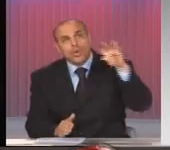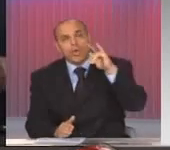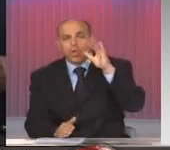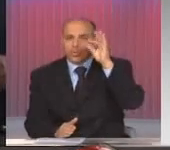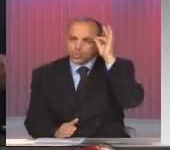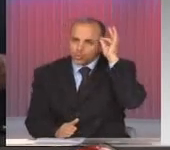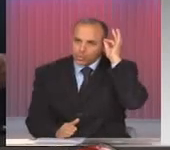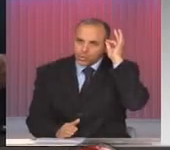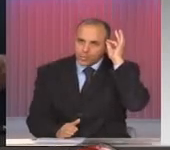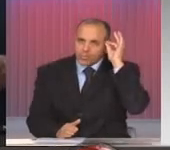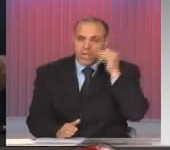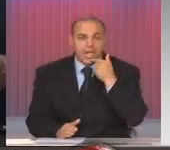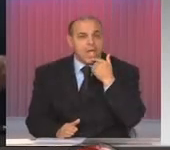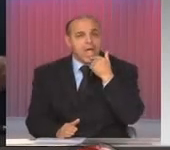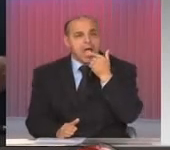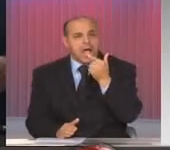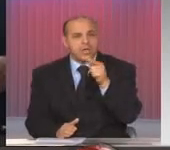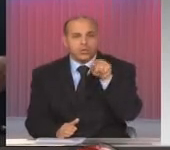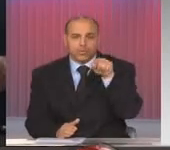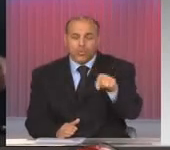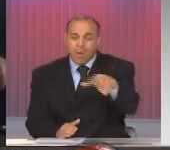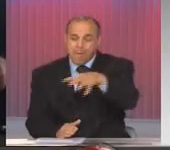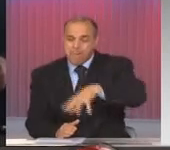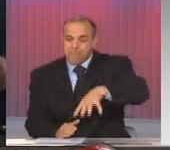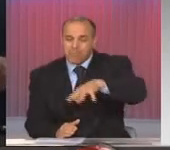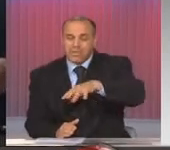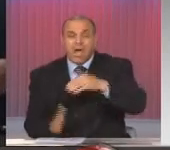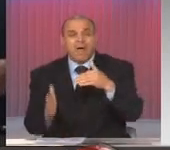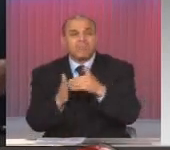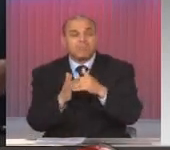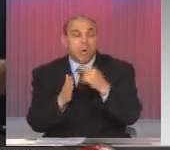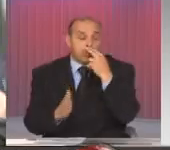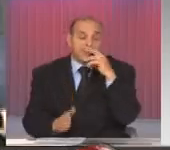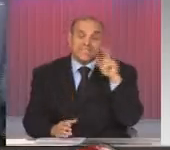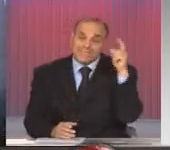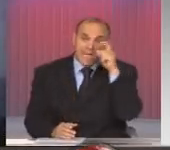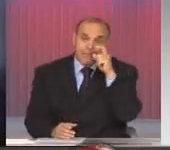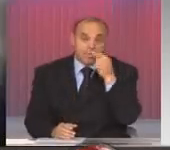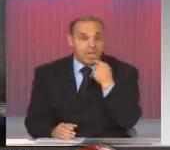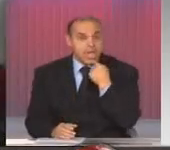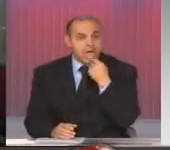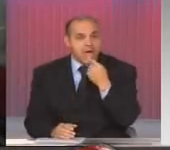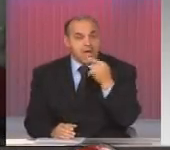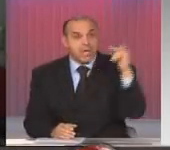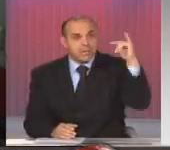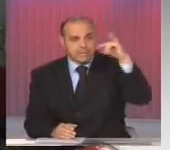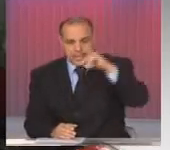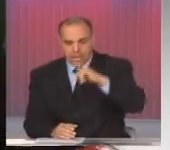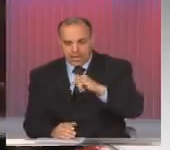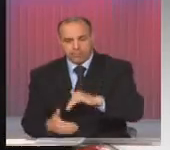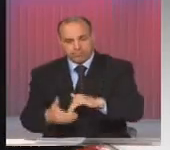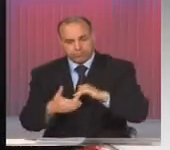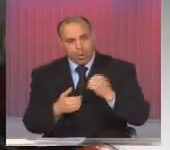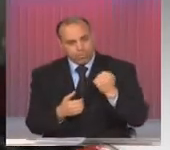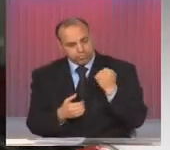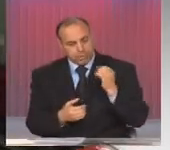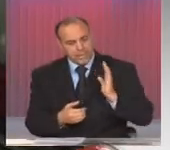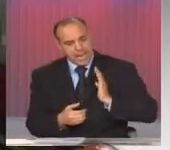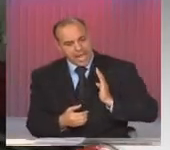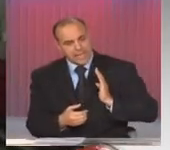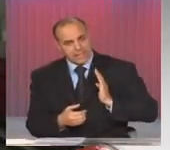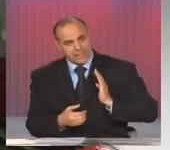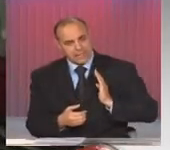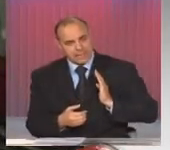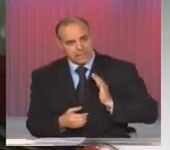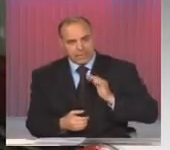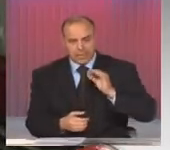لتونس، خصوصا في ظل ما تشهده المنطقة من تحديات أمنية، مضيفا أن هذه الطائرة ستعزز القدرات العملية